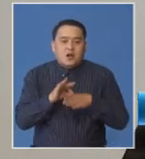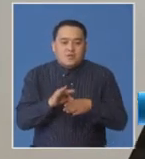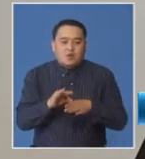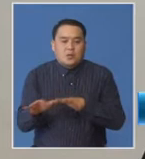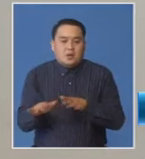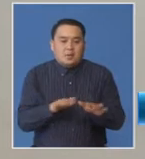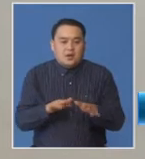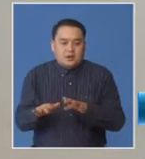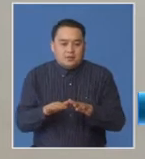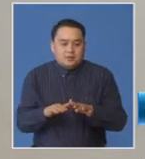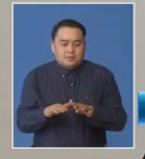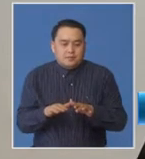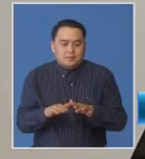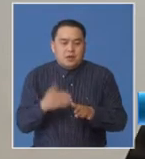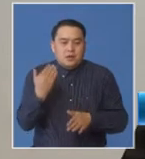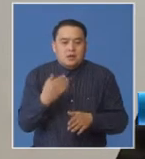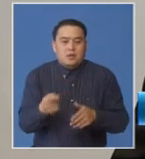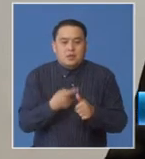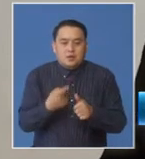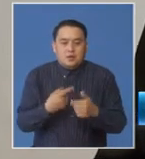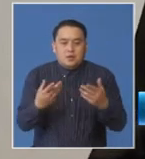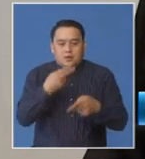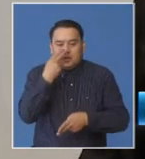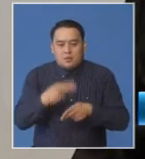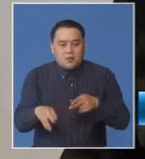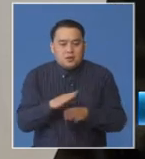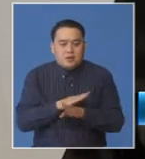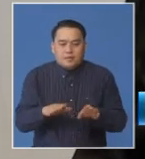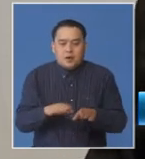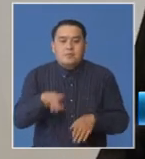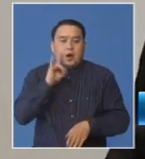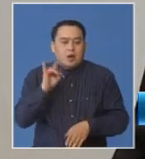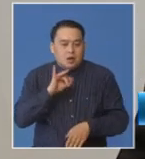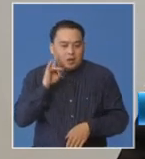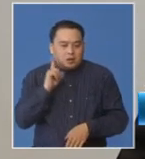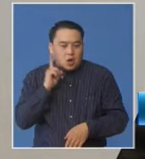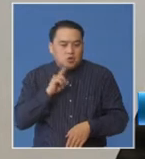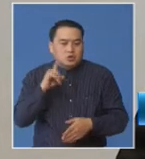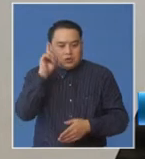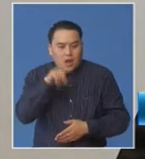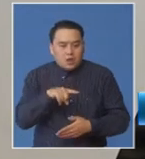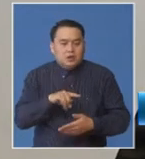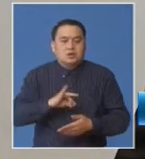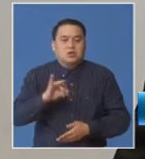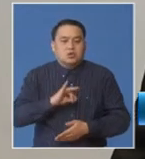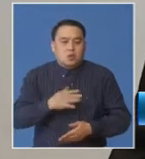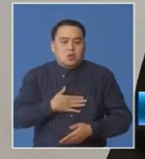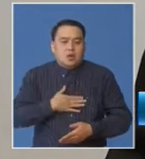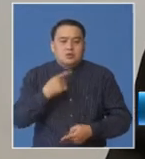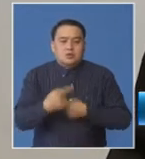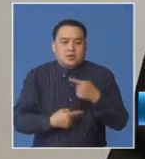это мероприятие. Чтобы их имена не затерялись в истории, молодежь должна сохранить наследие, которое оставили